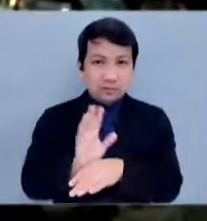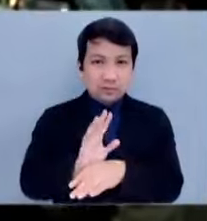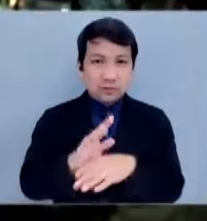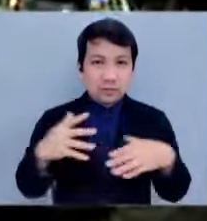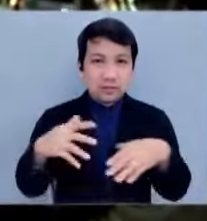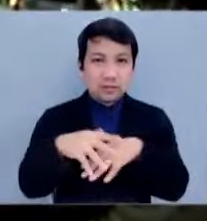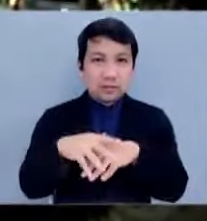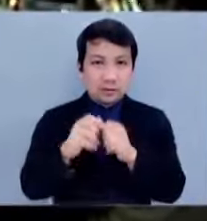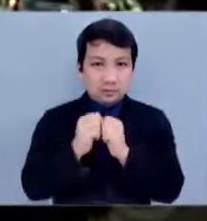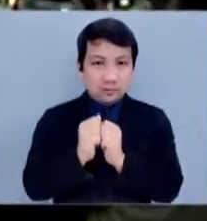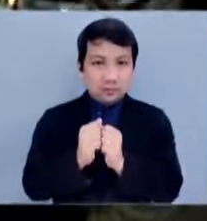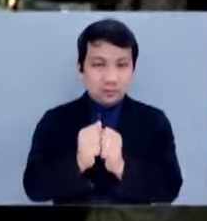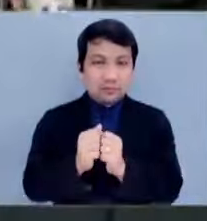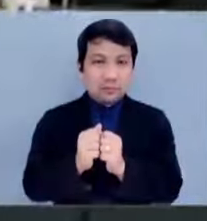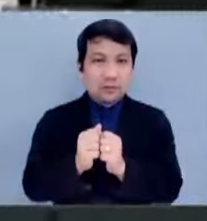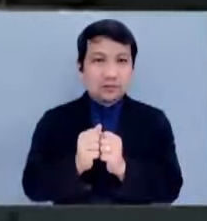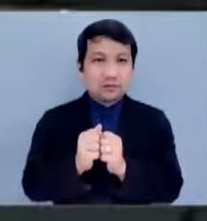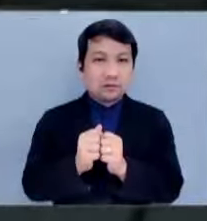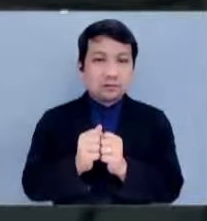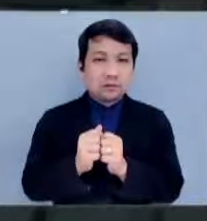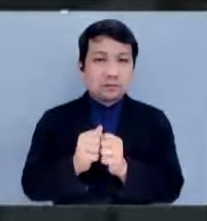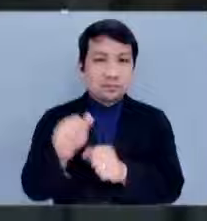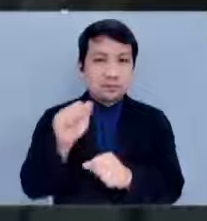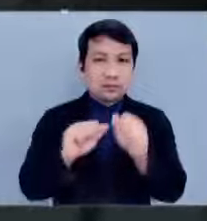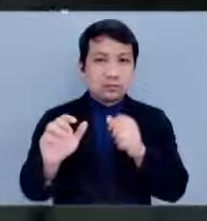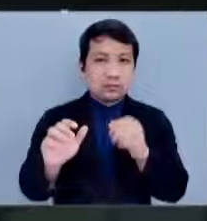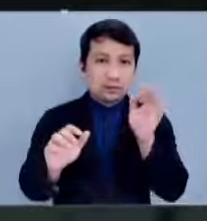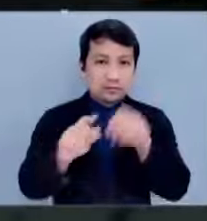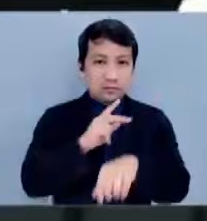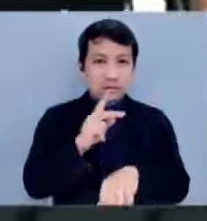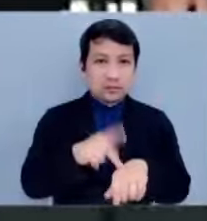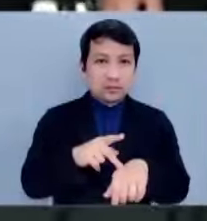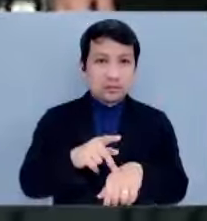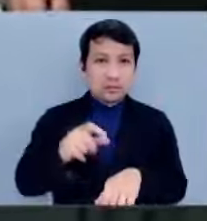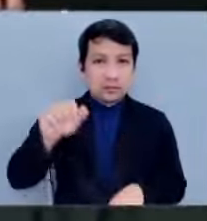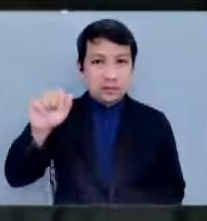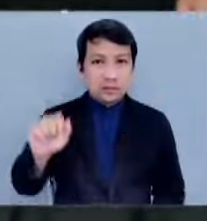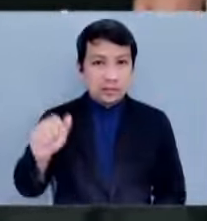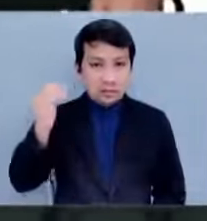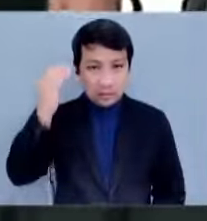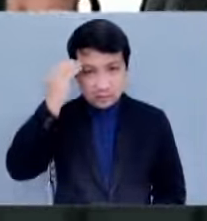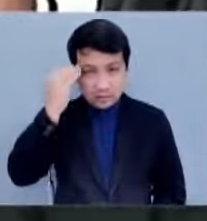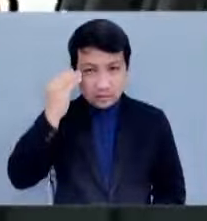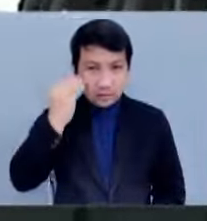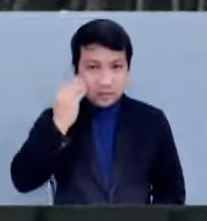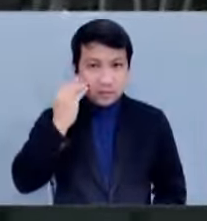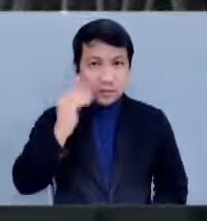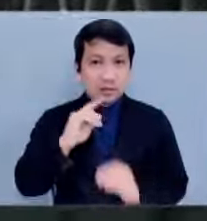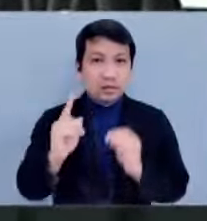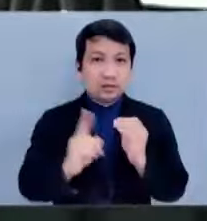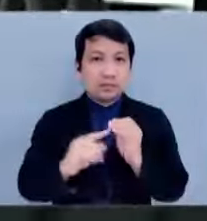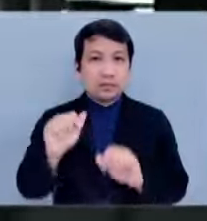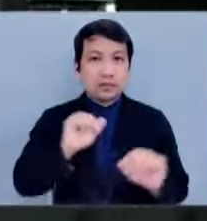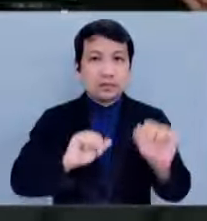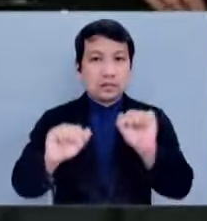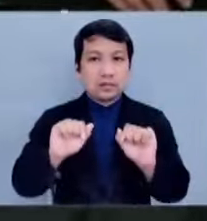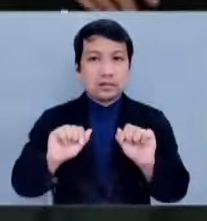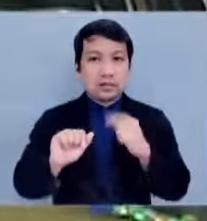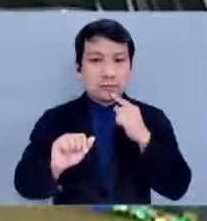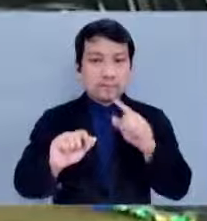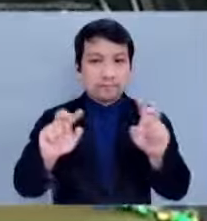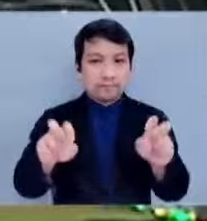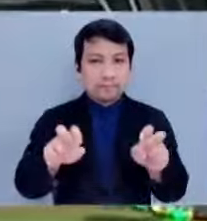magsasama-sama ang mga naglalakiang bituin ng Pilipinas at South Korea. Para yan sa action thriller na The